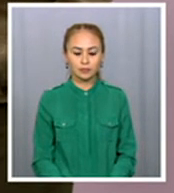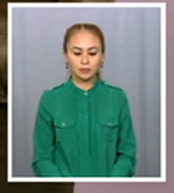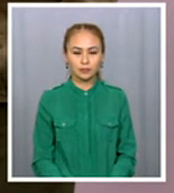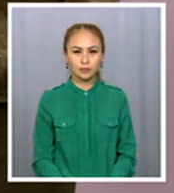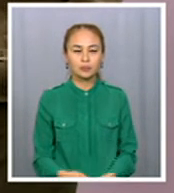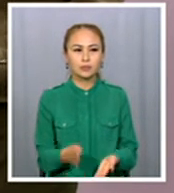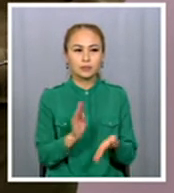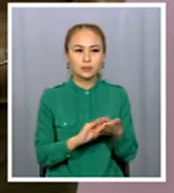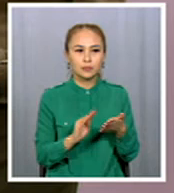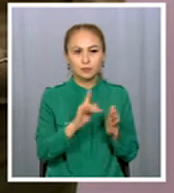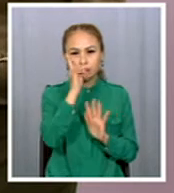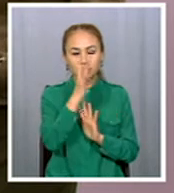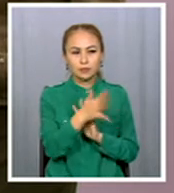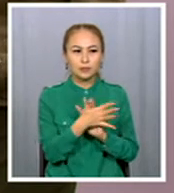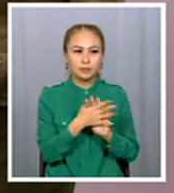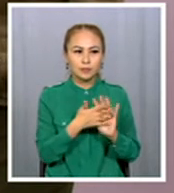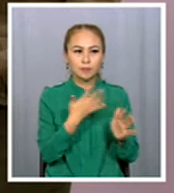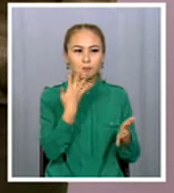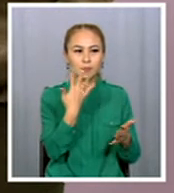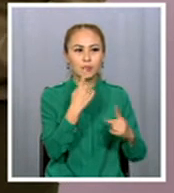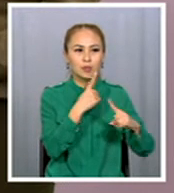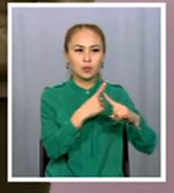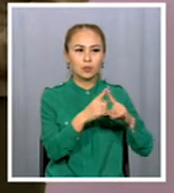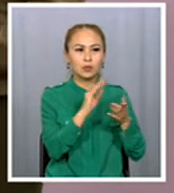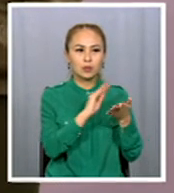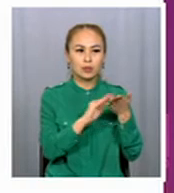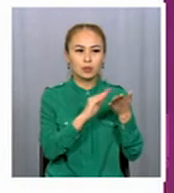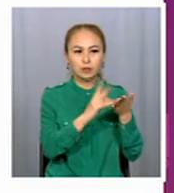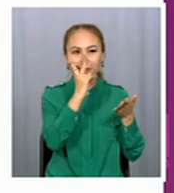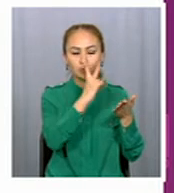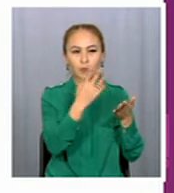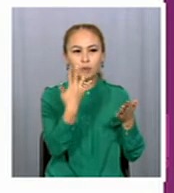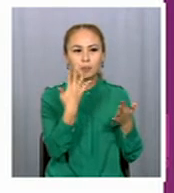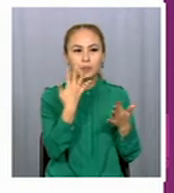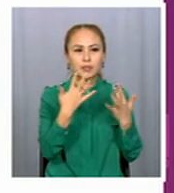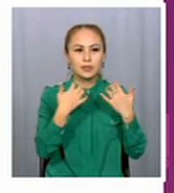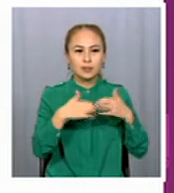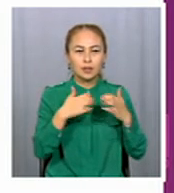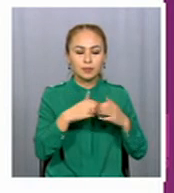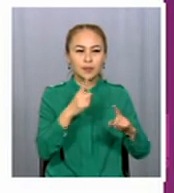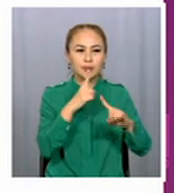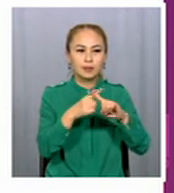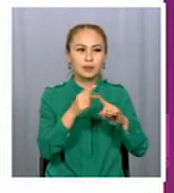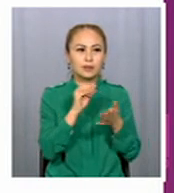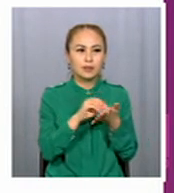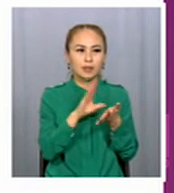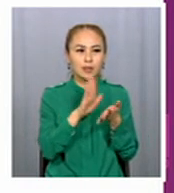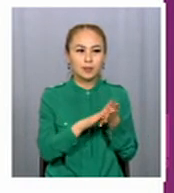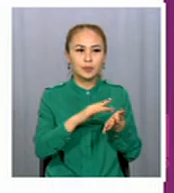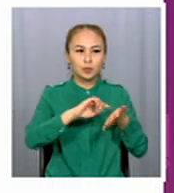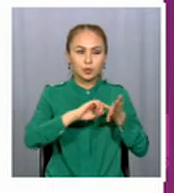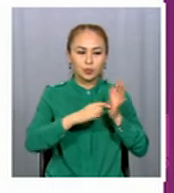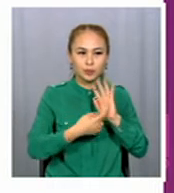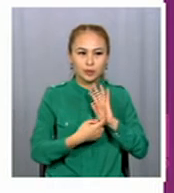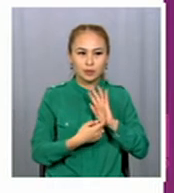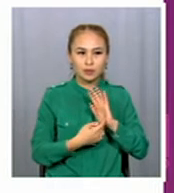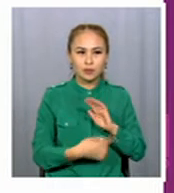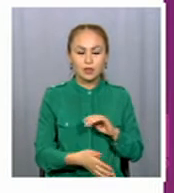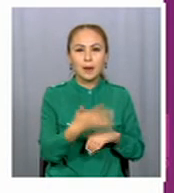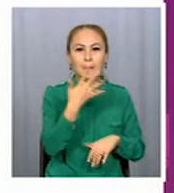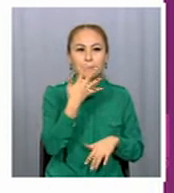Пайымдауды түсіндіріңдер. 5x өрнегін қарастырайық. Бұл 5 саны мен X әрпінің